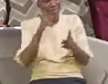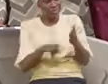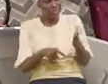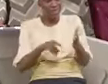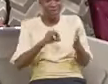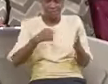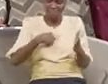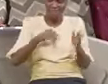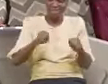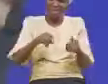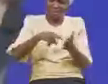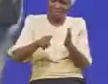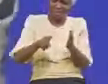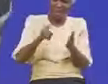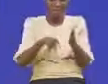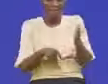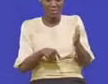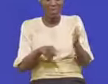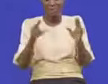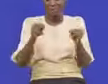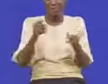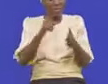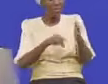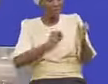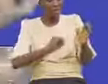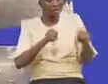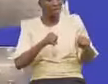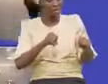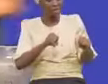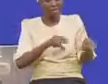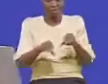Mahiabela butambere, fukama khu. Nukama oha.